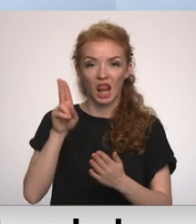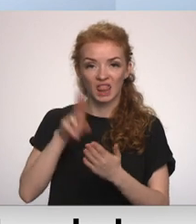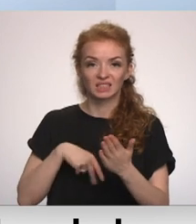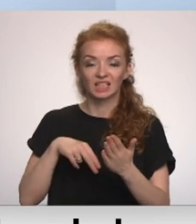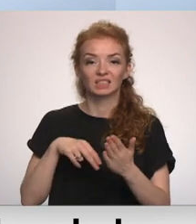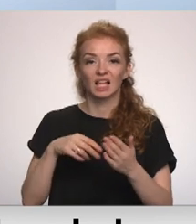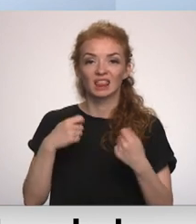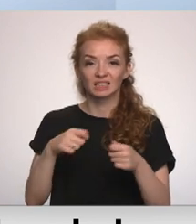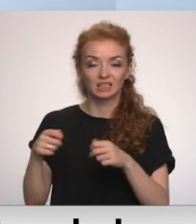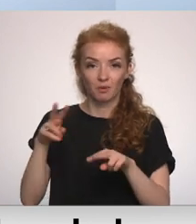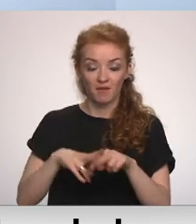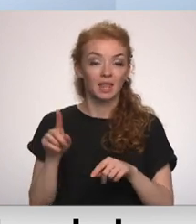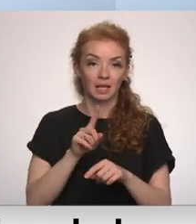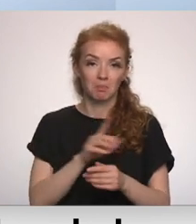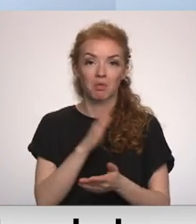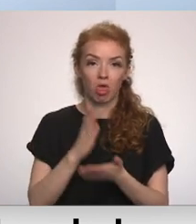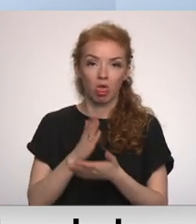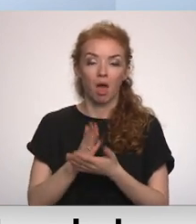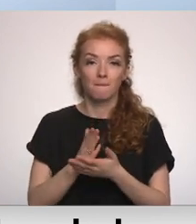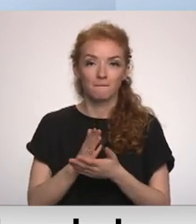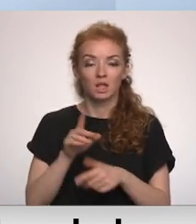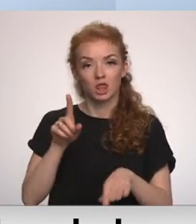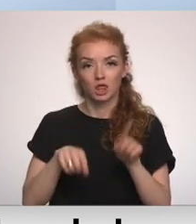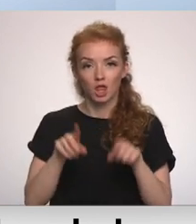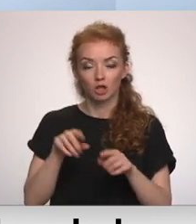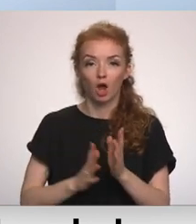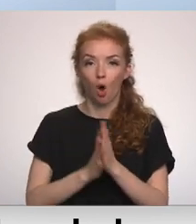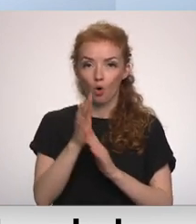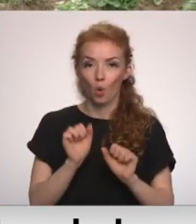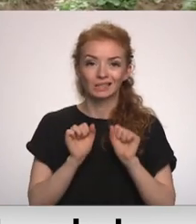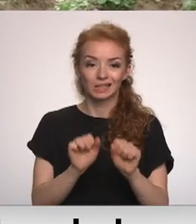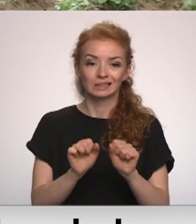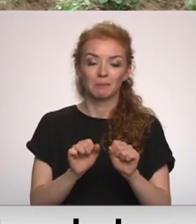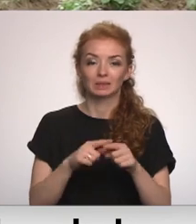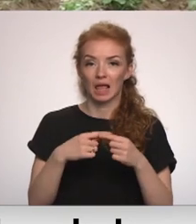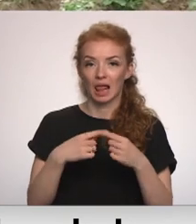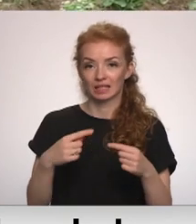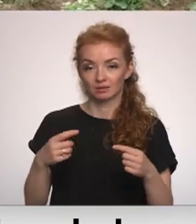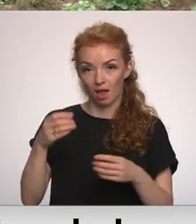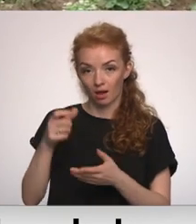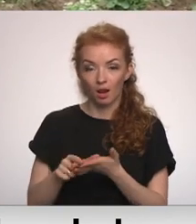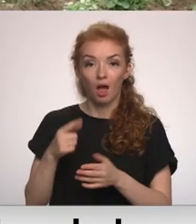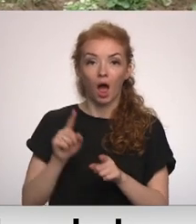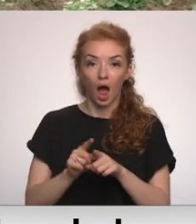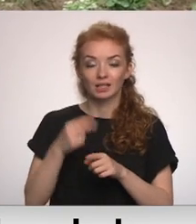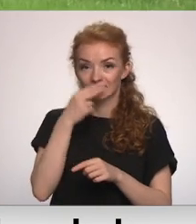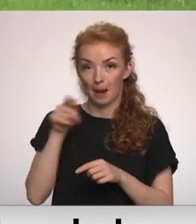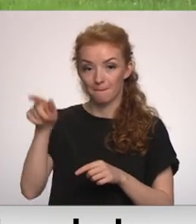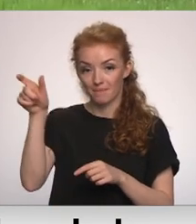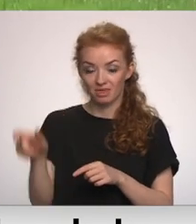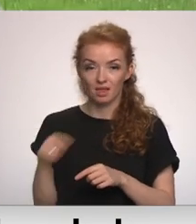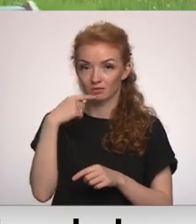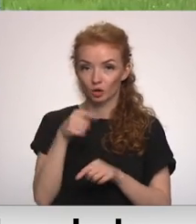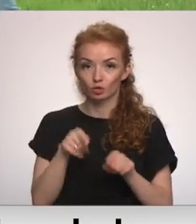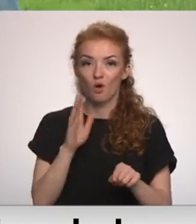licencētās tirdzniecības vietās ir pieejami pāris auga aizsardzības līdzekļi. Arī Ēriks Kāposts Brenguļa pagasta atzīst,